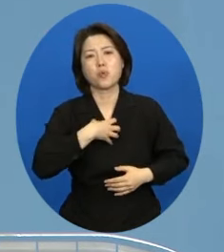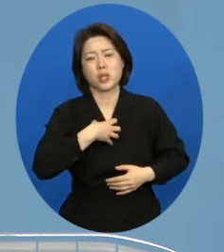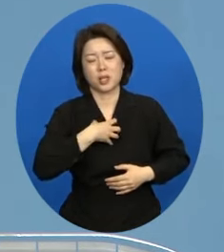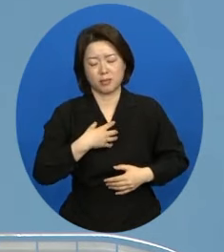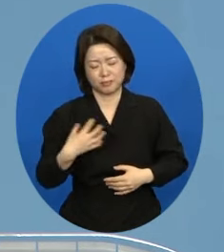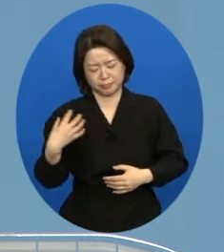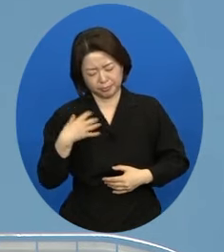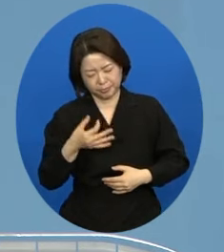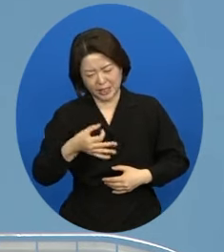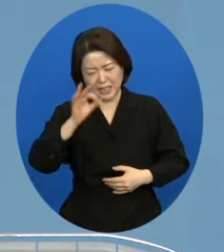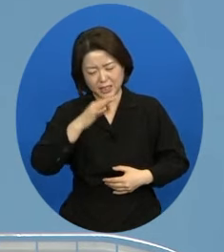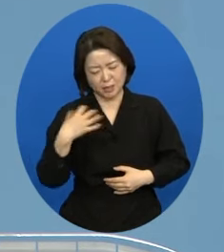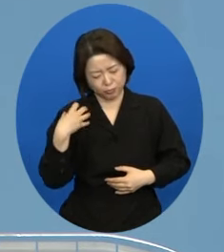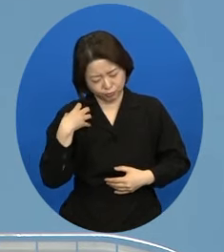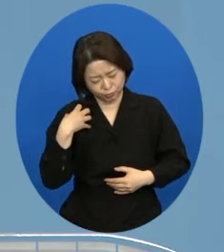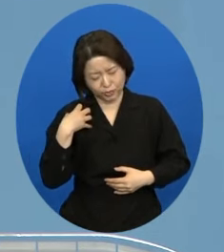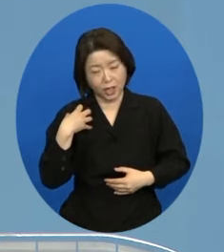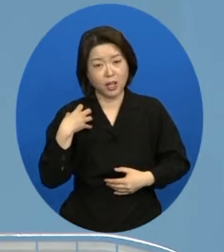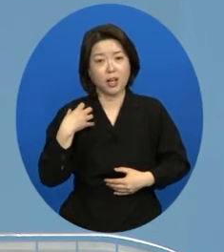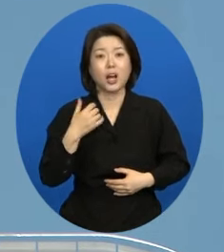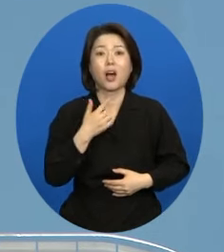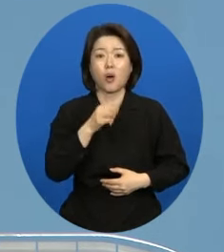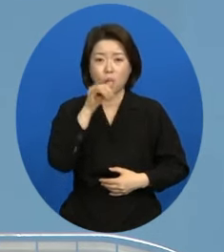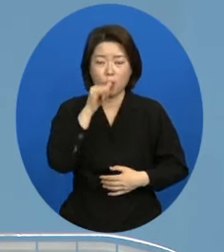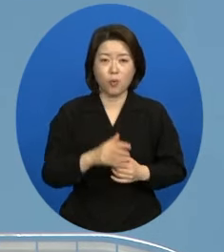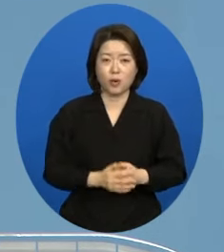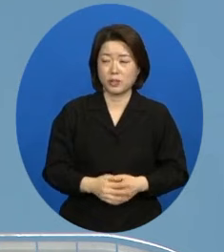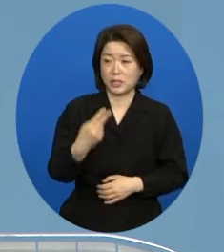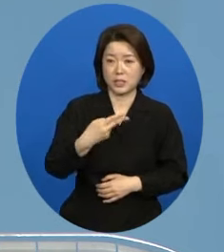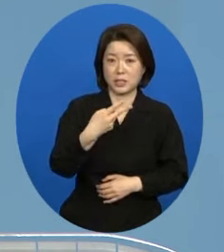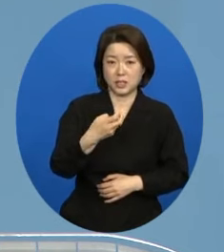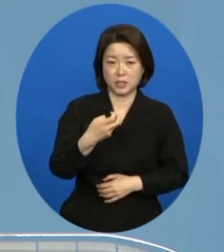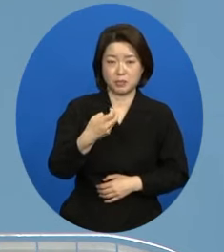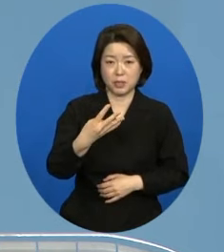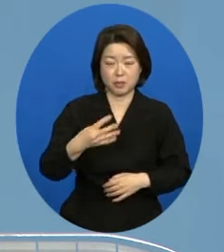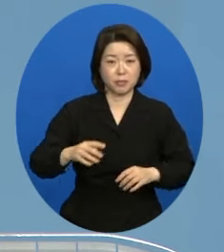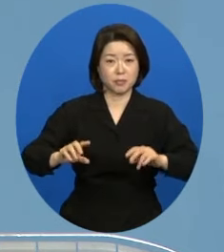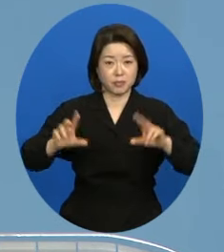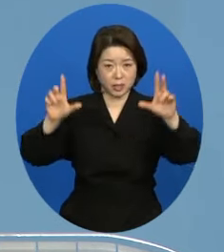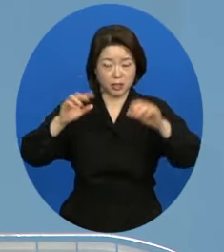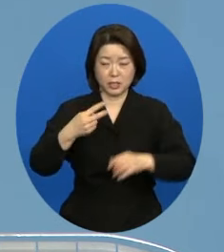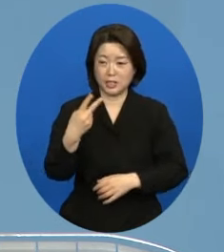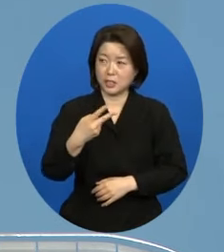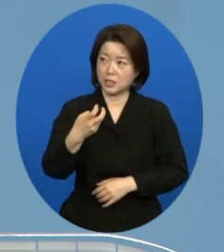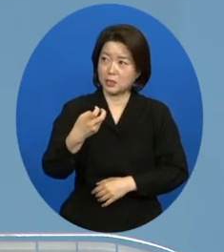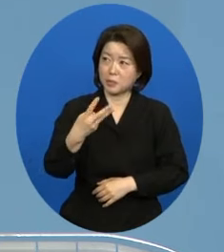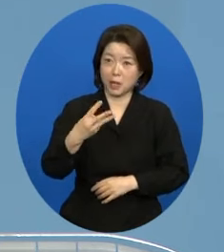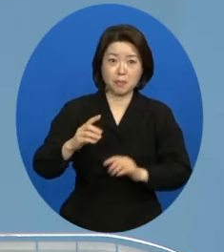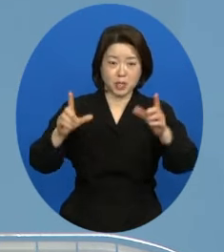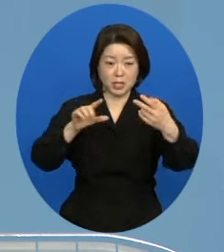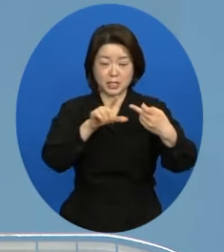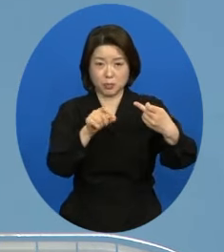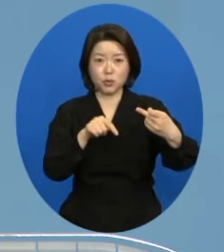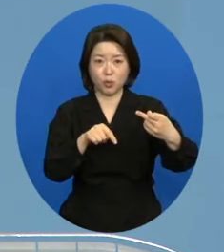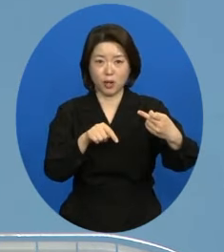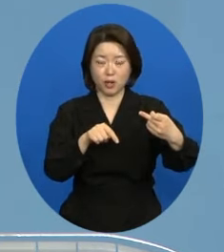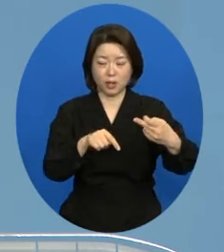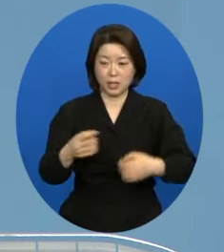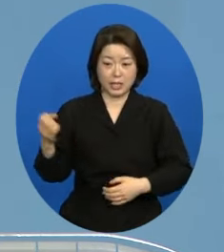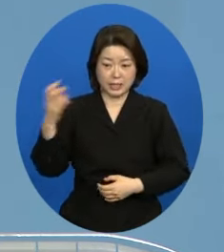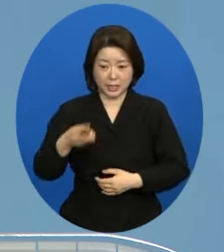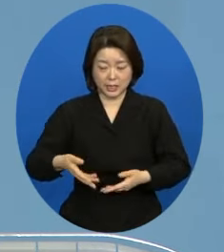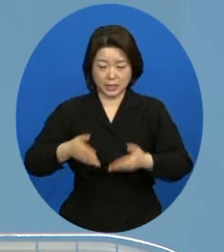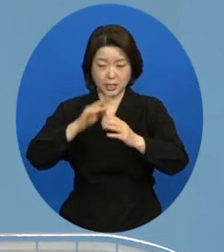감당할 수가 없어서 근데 2023년 올해 이번 달 12월 우리가 재창립 20주년을